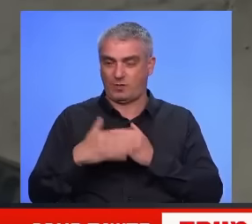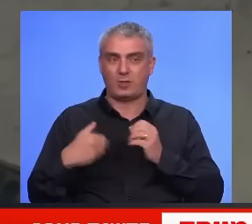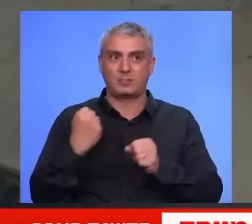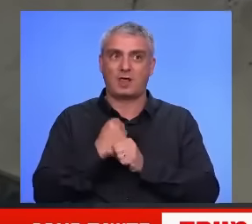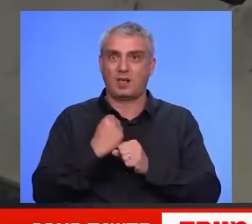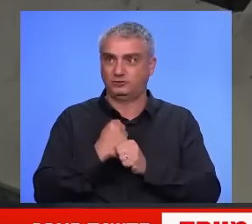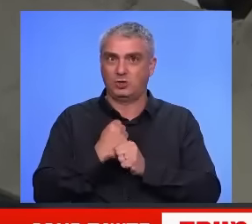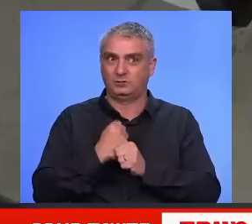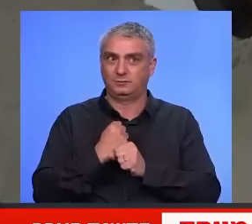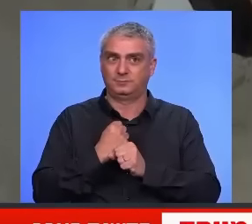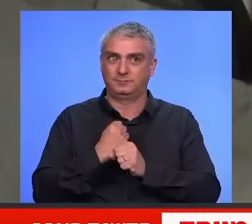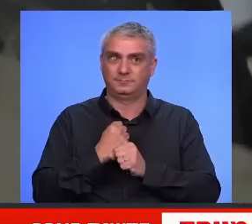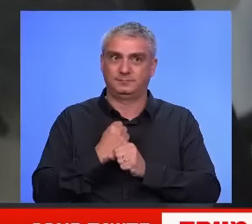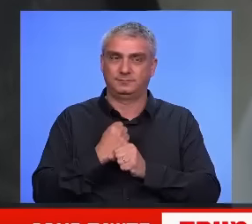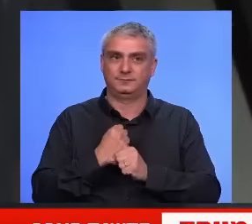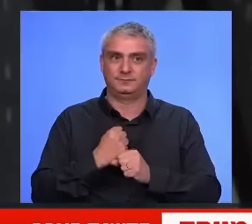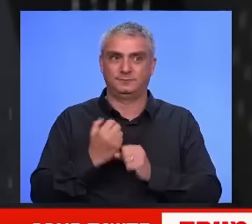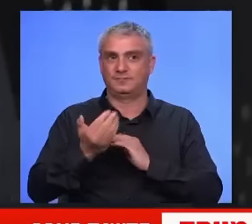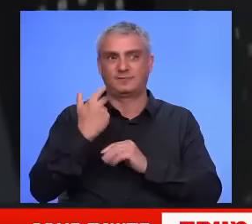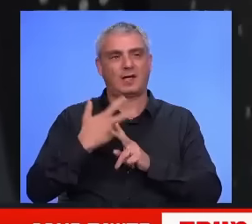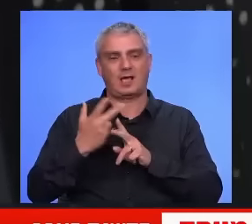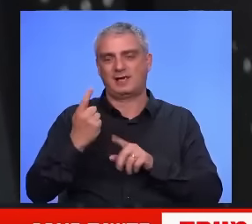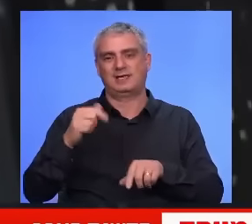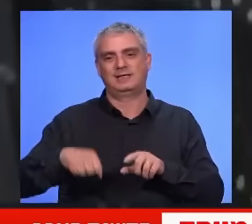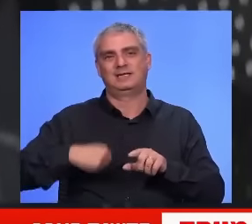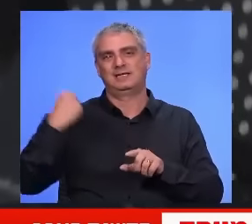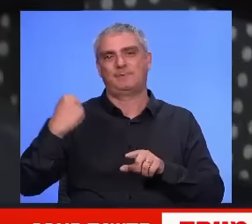לעשות. לפני זה עושה רק עם רגל ימין.